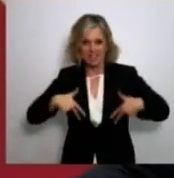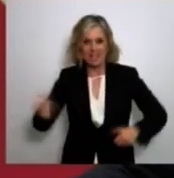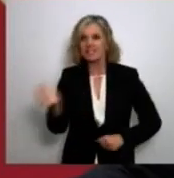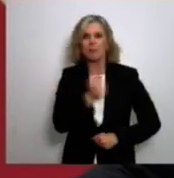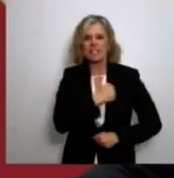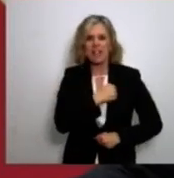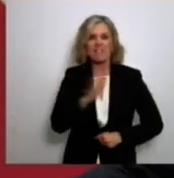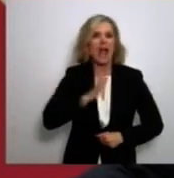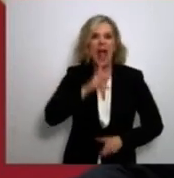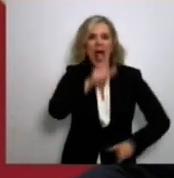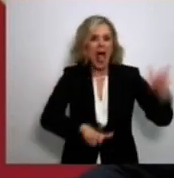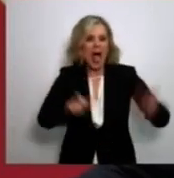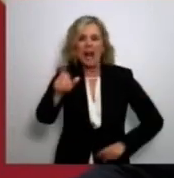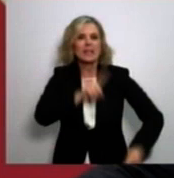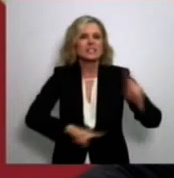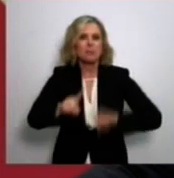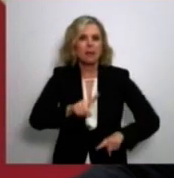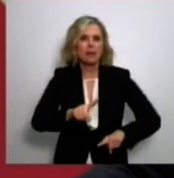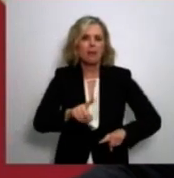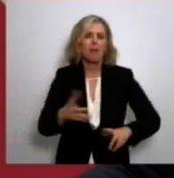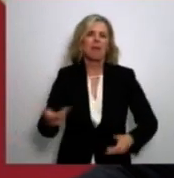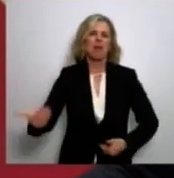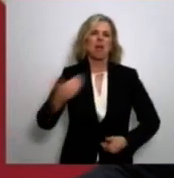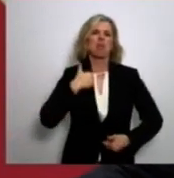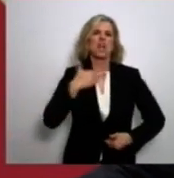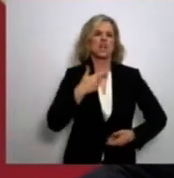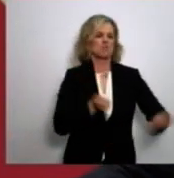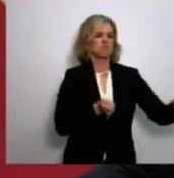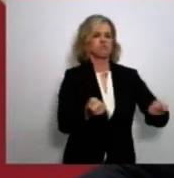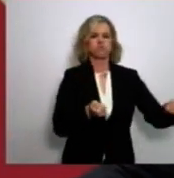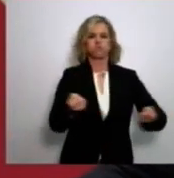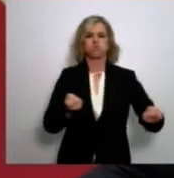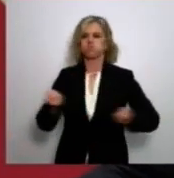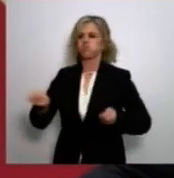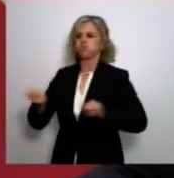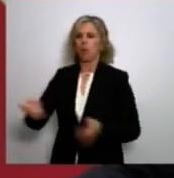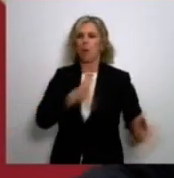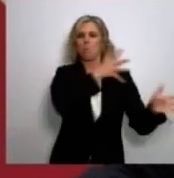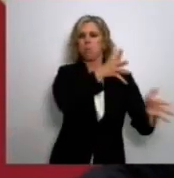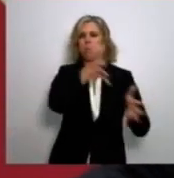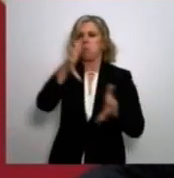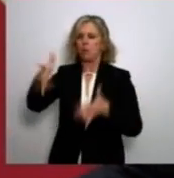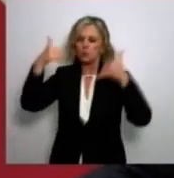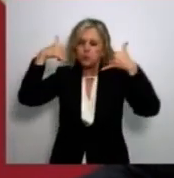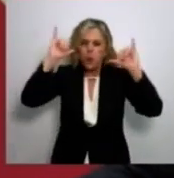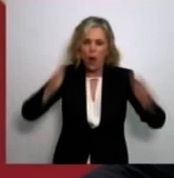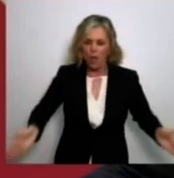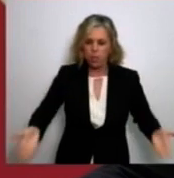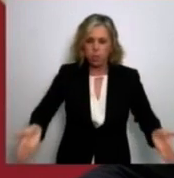οποίοι είστε εξαρτημένοι, σας θεωρούν ποταπούς που διαφύρεστε και εξαγοράζεστε από